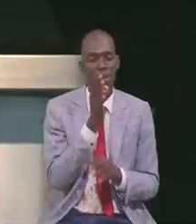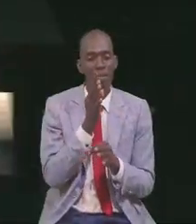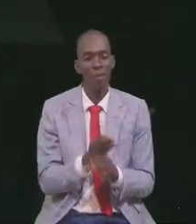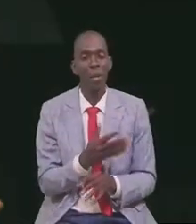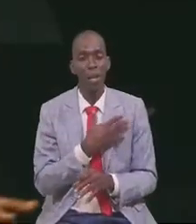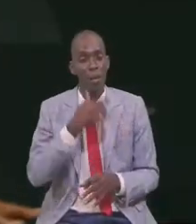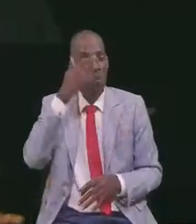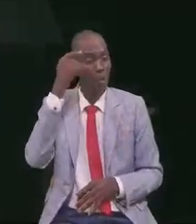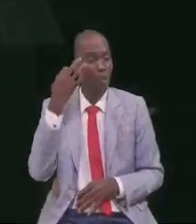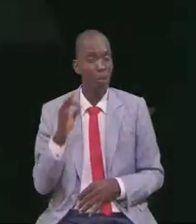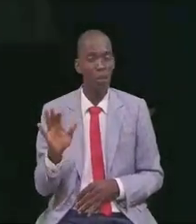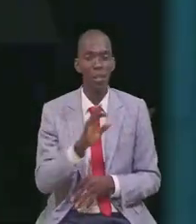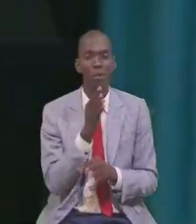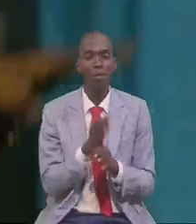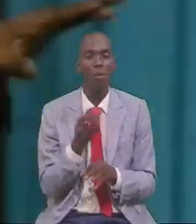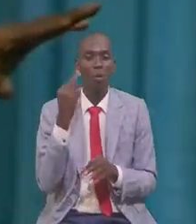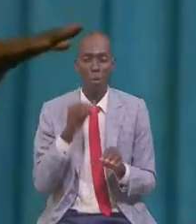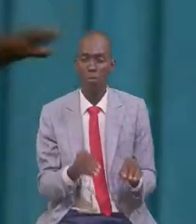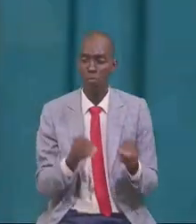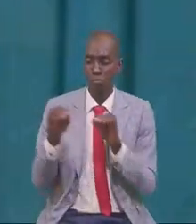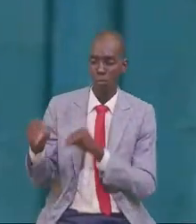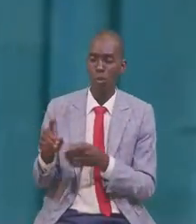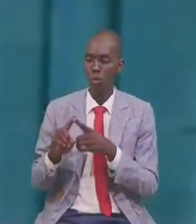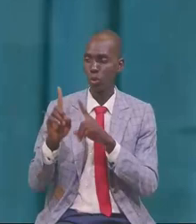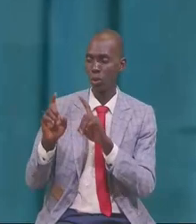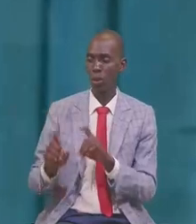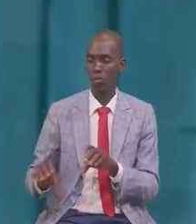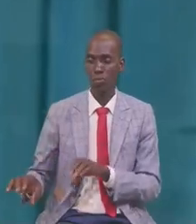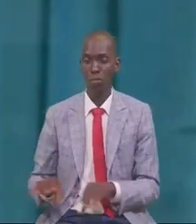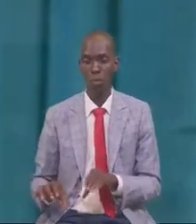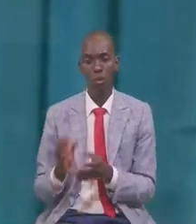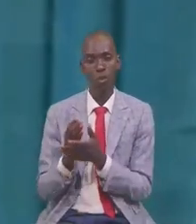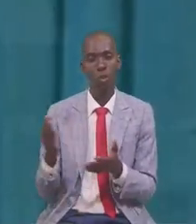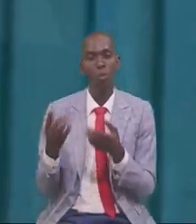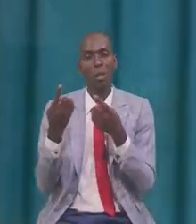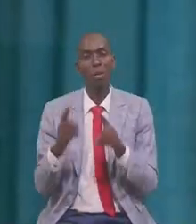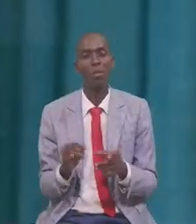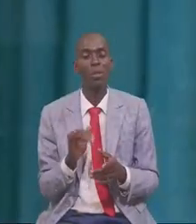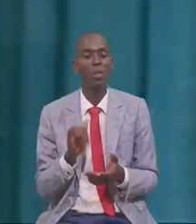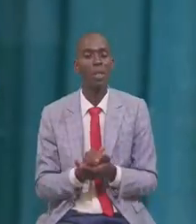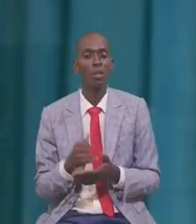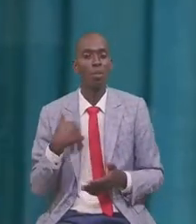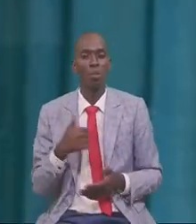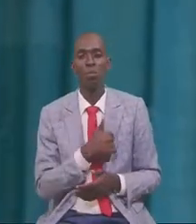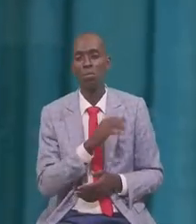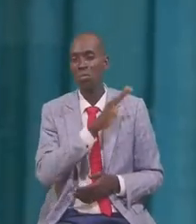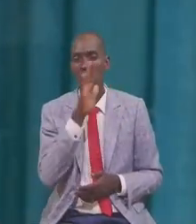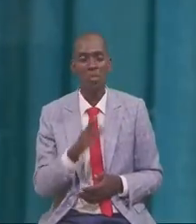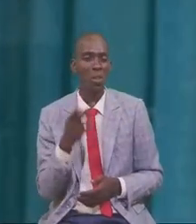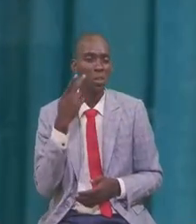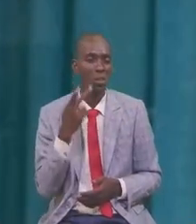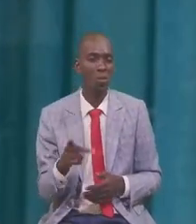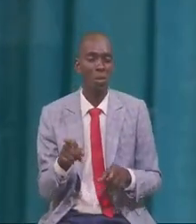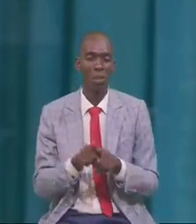foi était mise en action, quelque chose est arrivé que nous n'avons jamais vu de telle